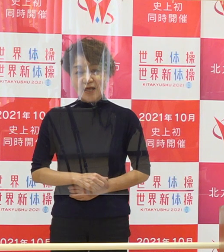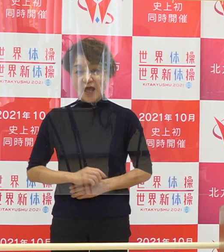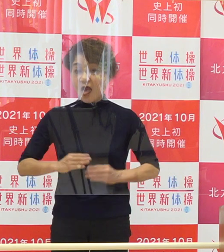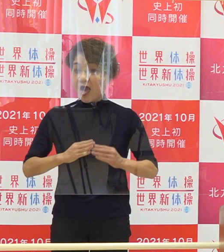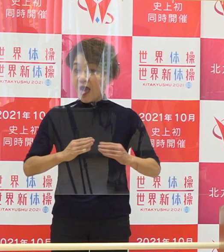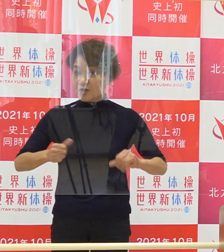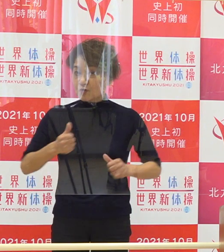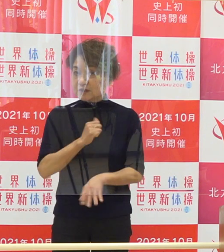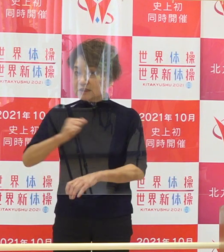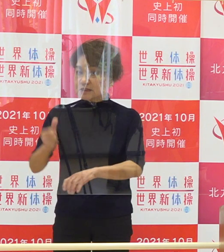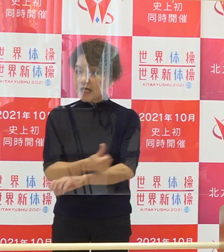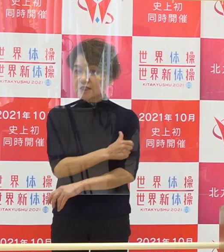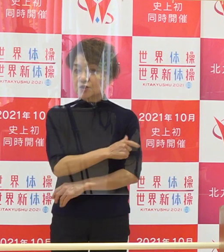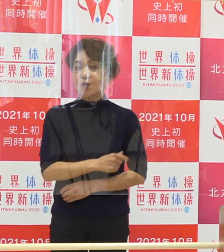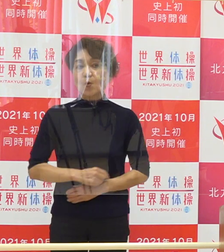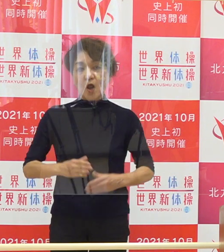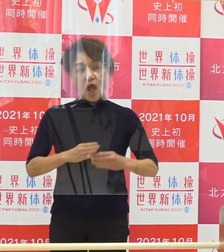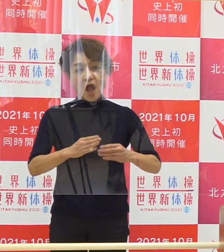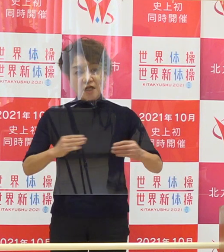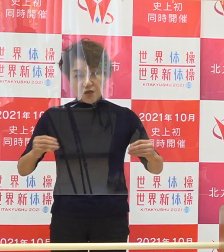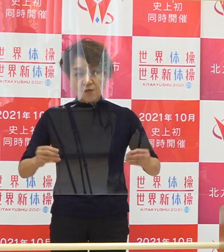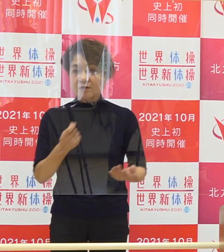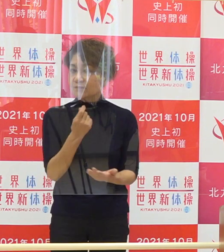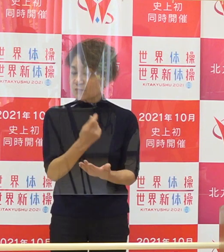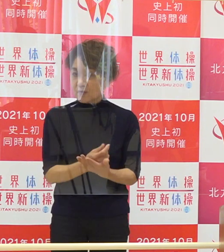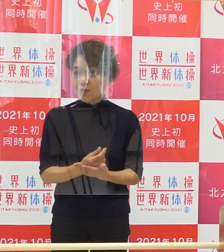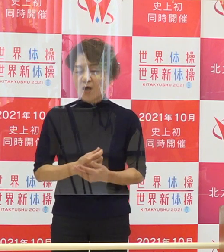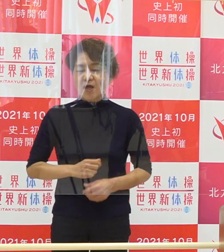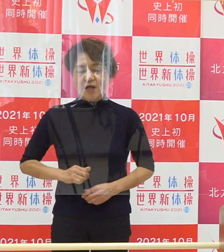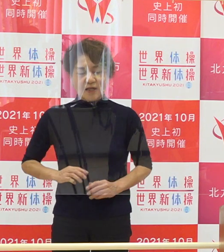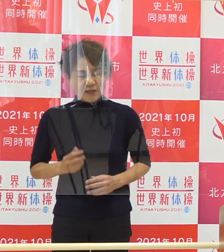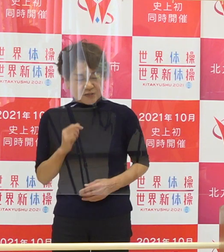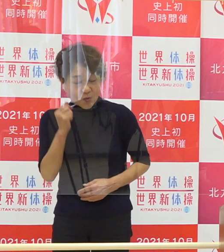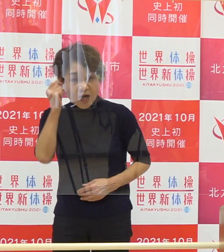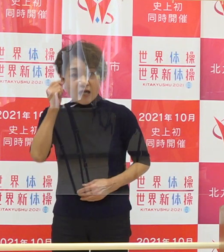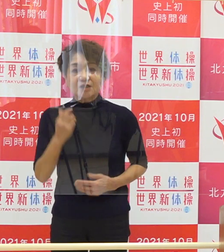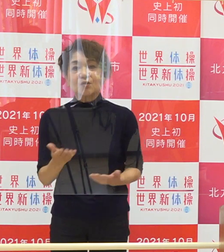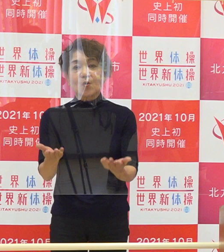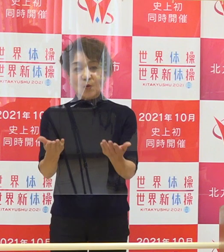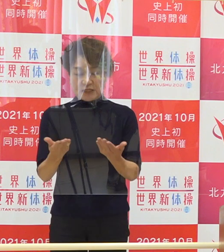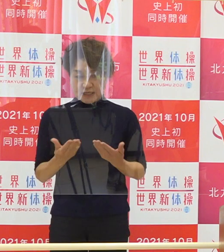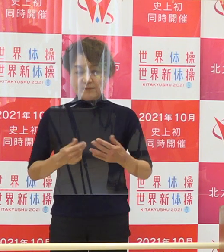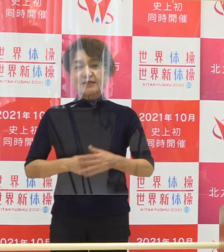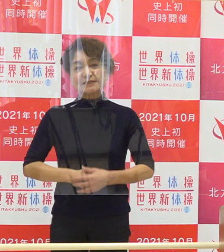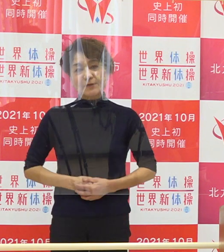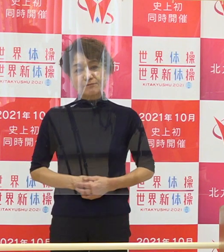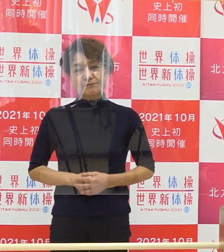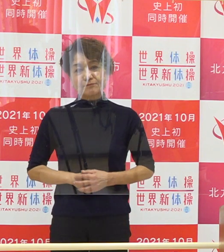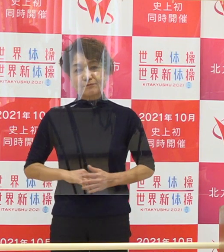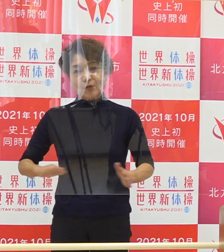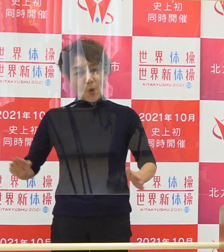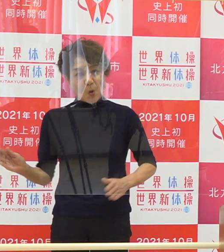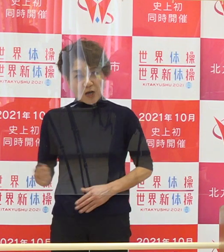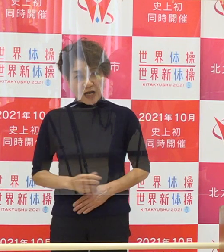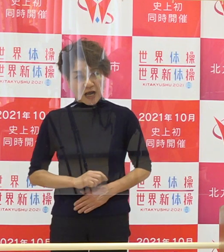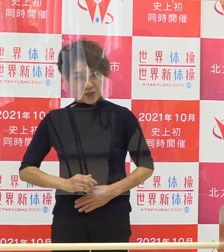は日本中、そして北九州市民に大きな感動を与えてくれています。今日からいよいよ決勝も始ま